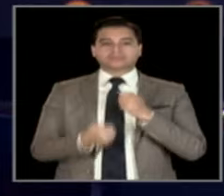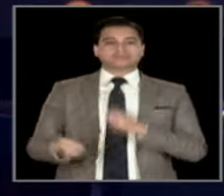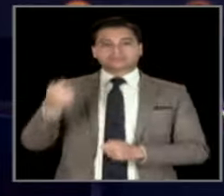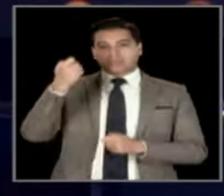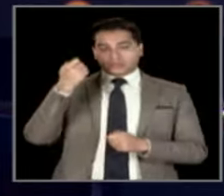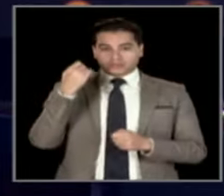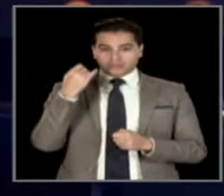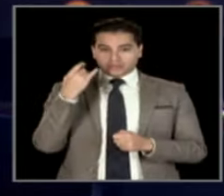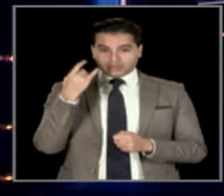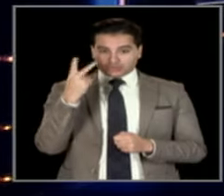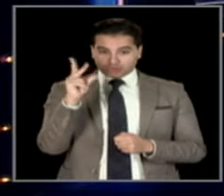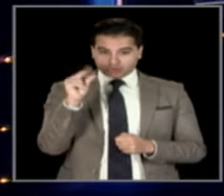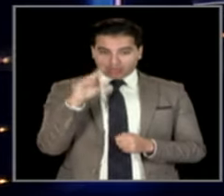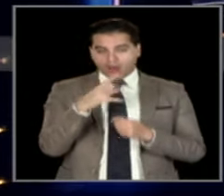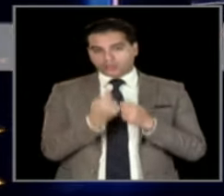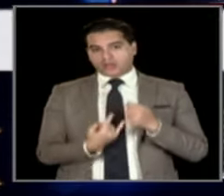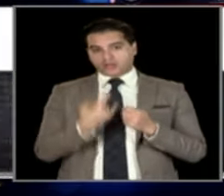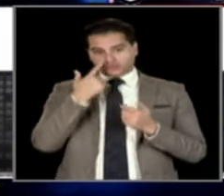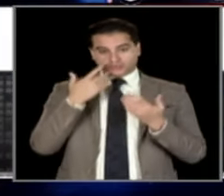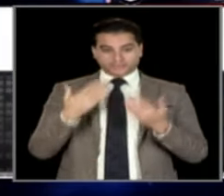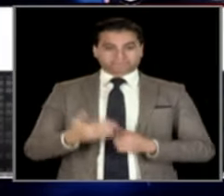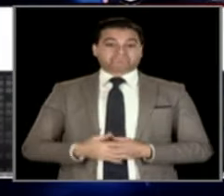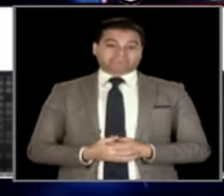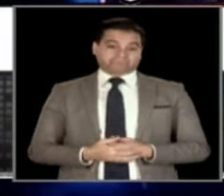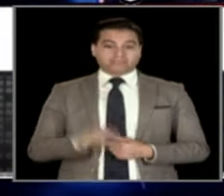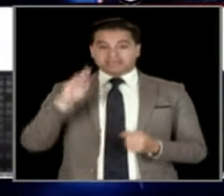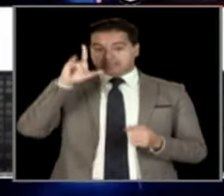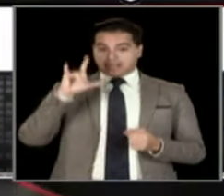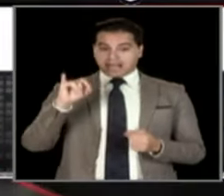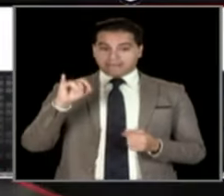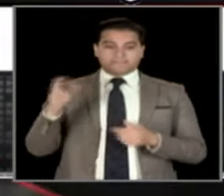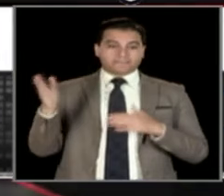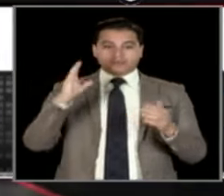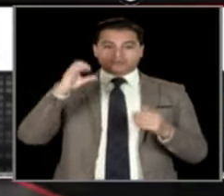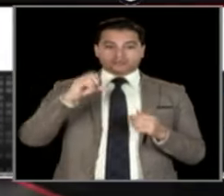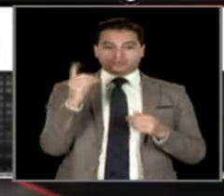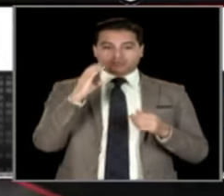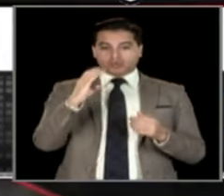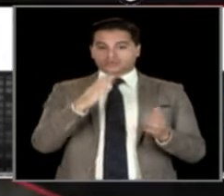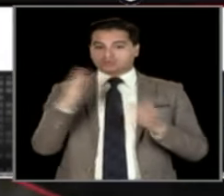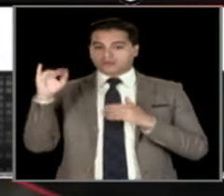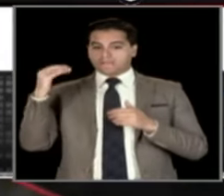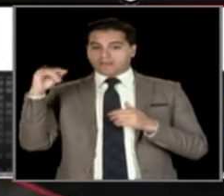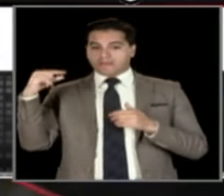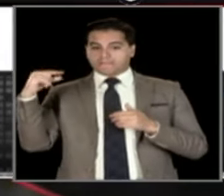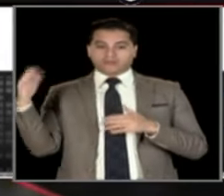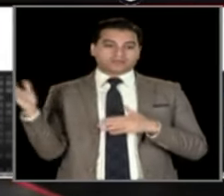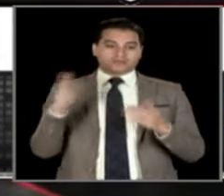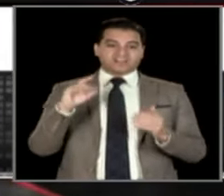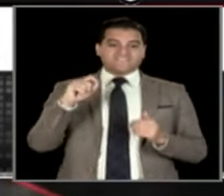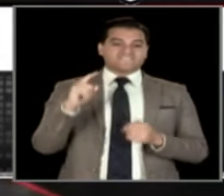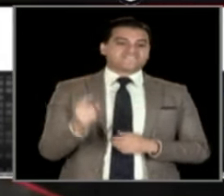اختيارات بزائد 20 أو ناقص 10. سليم بركات، جورج